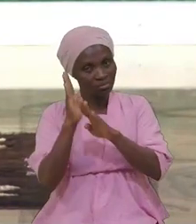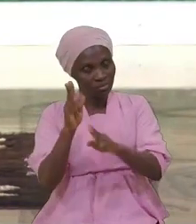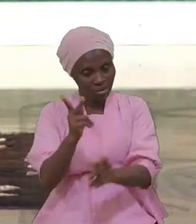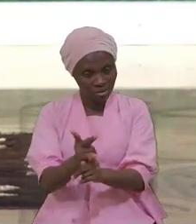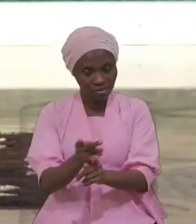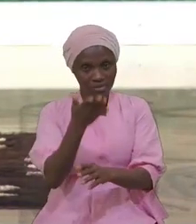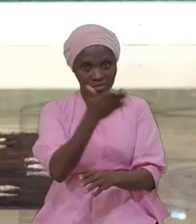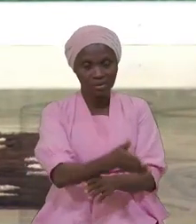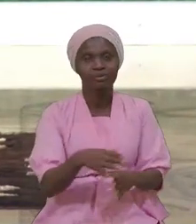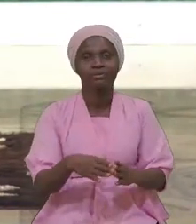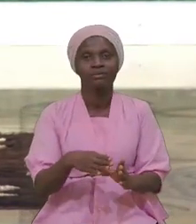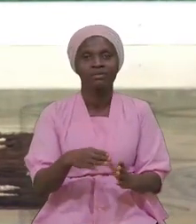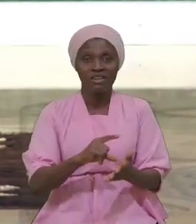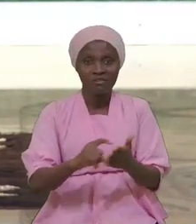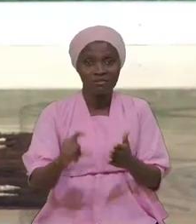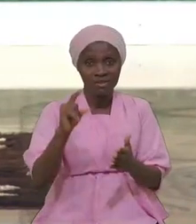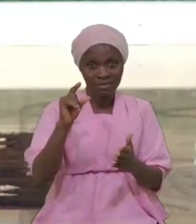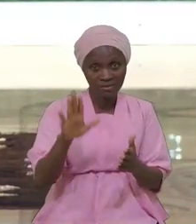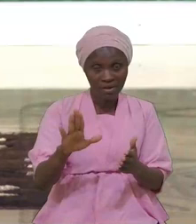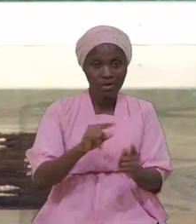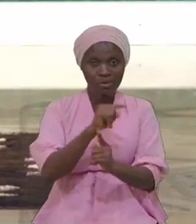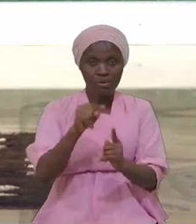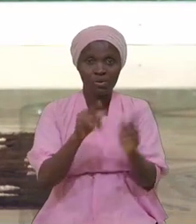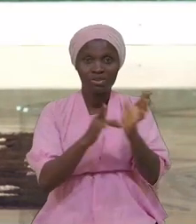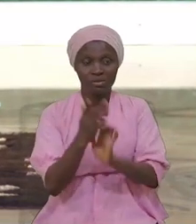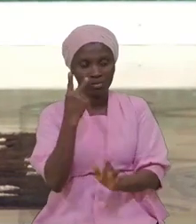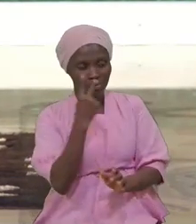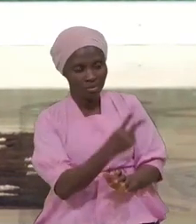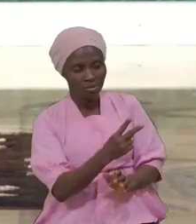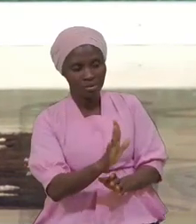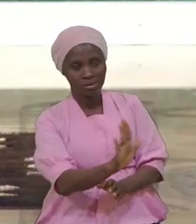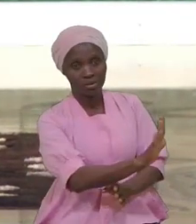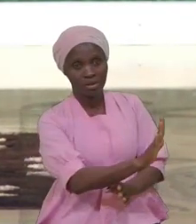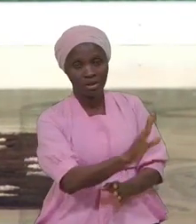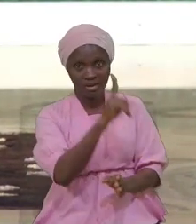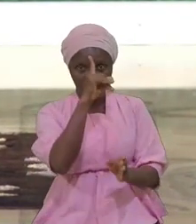5. Jésus, voyant leur foi